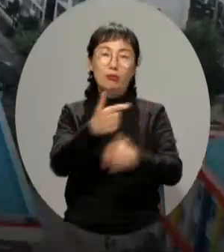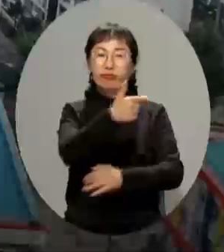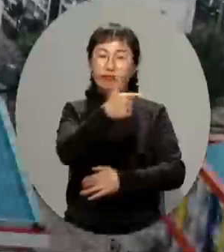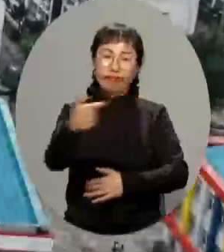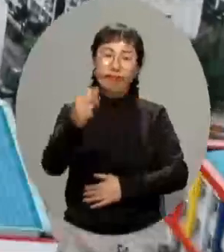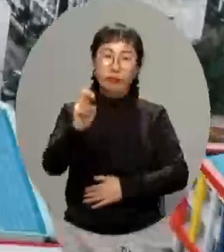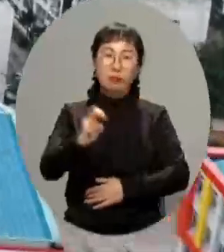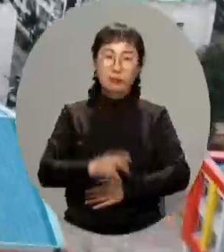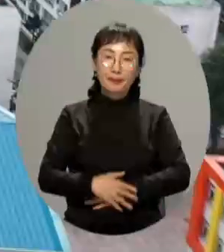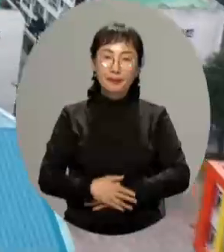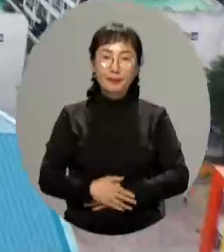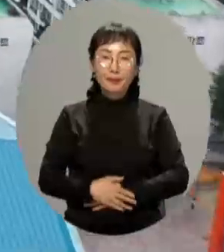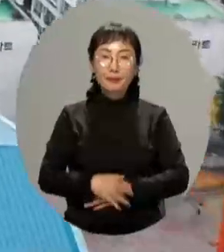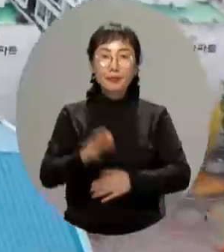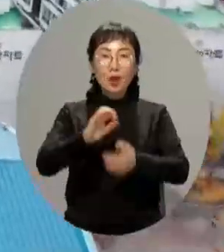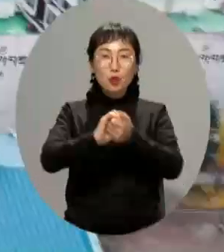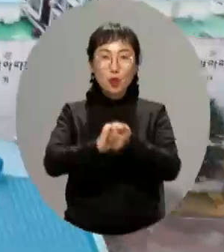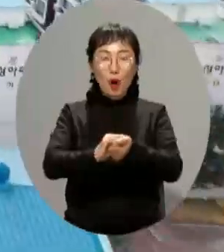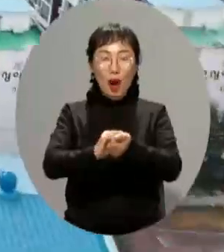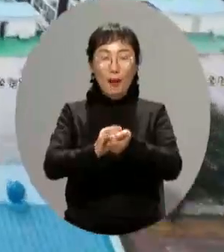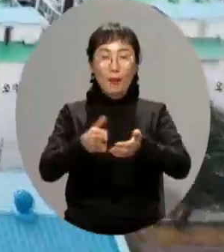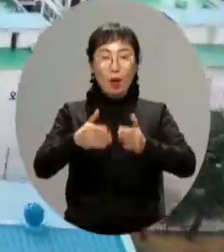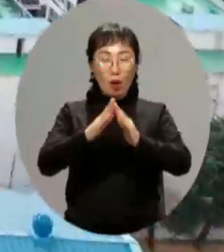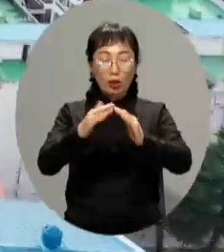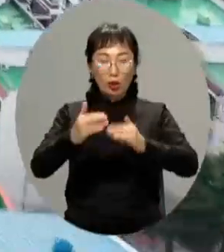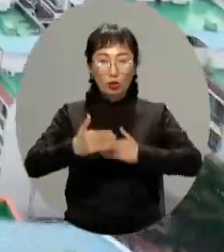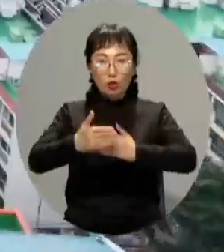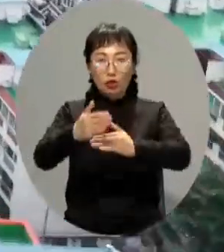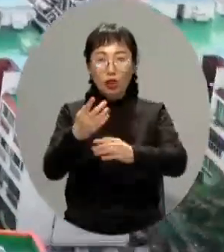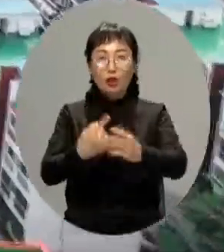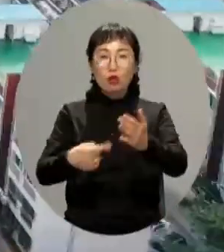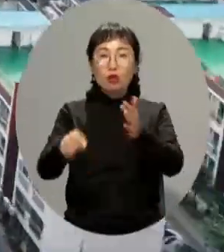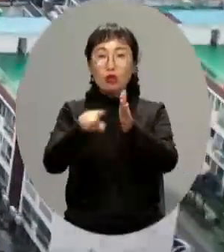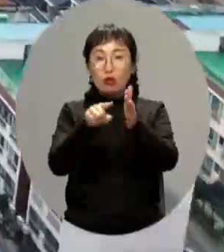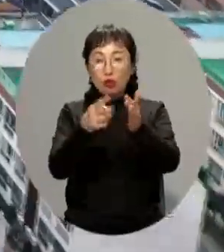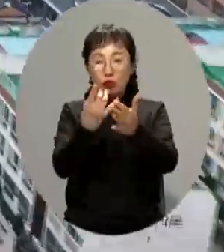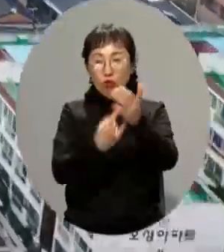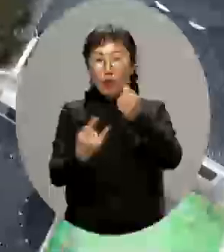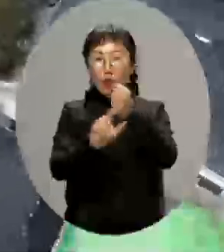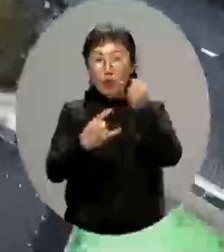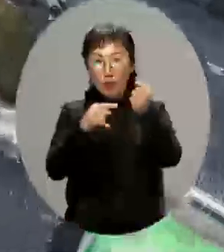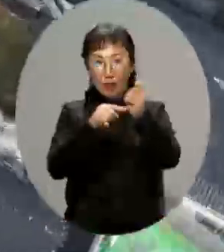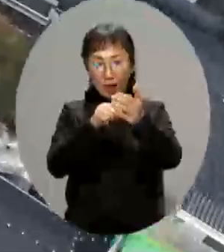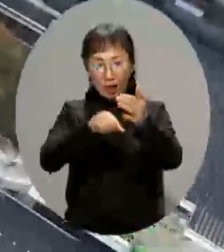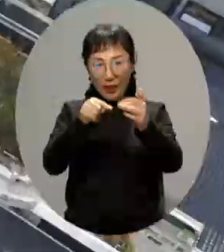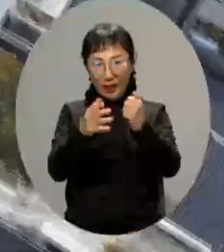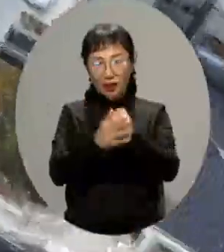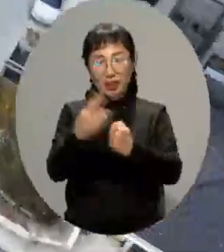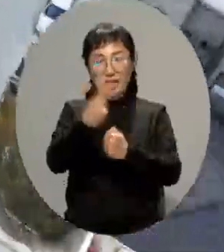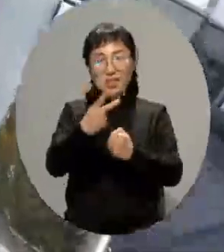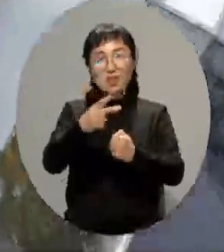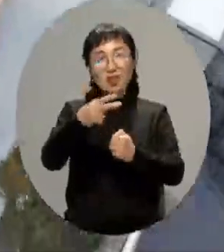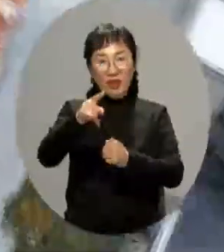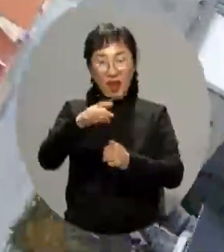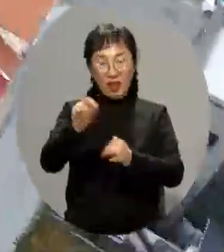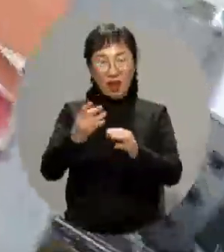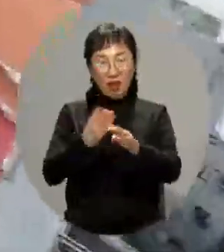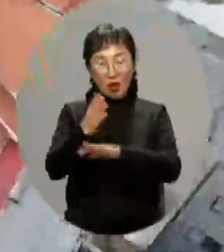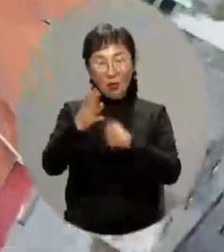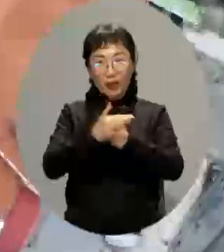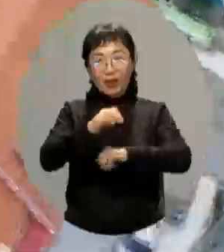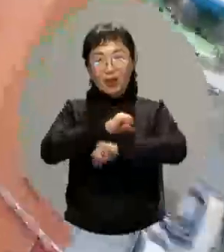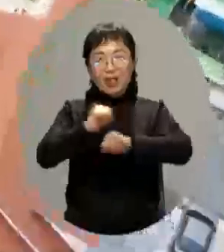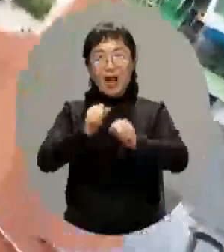상황입니다. 현재 조합 설립 추진위는 10만 6천여 제곱미터 부지에 2천 세대가 넘는 대규모 아파트